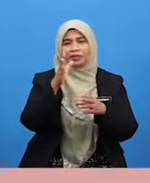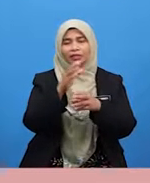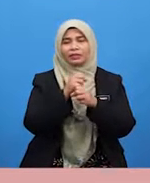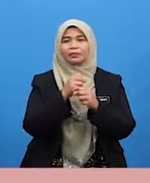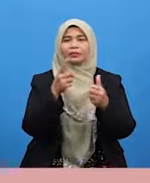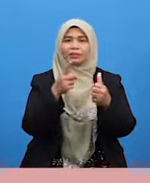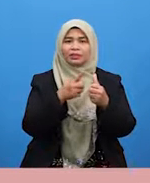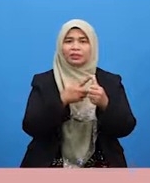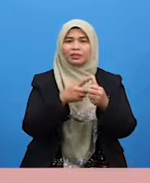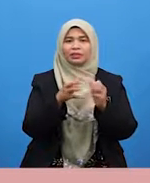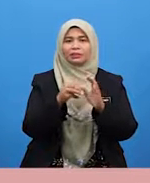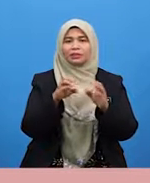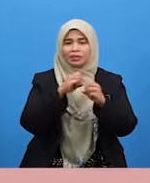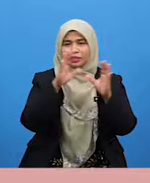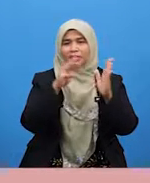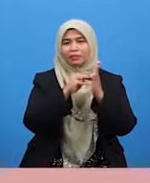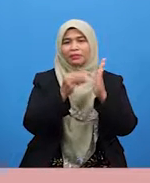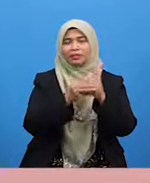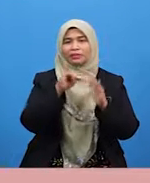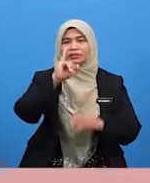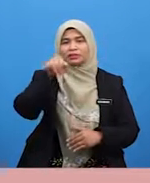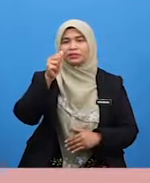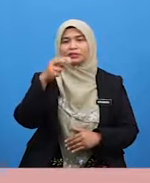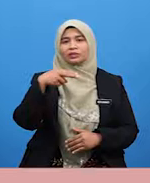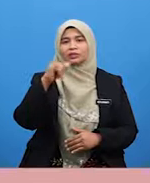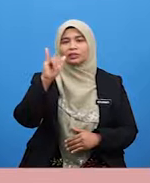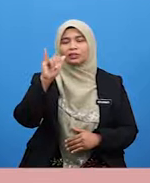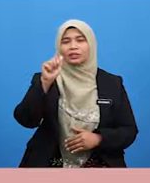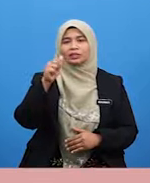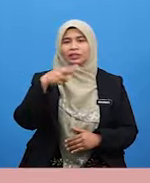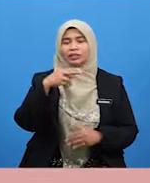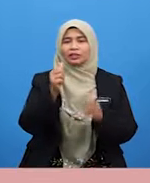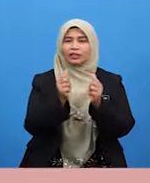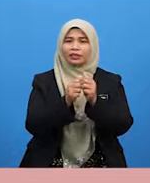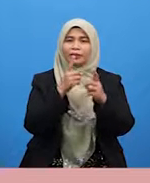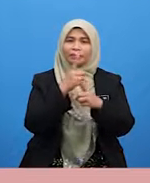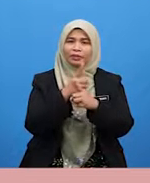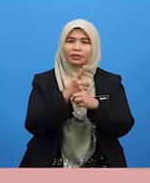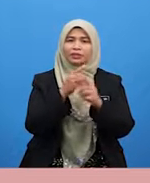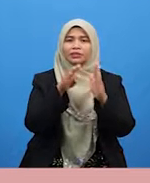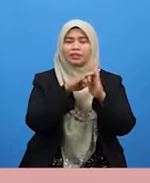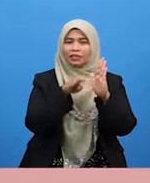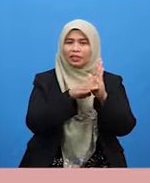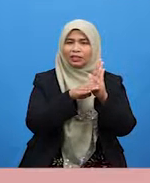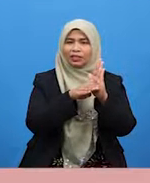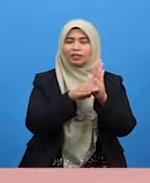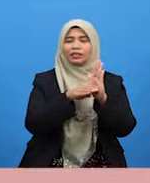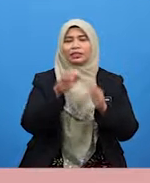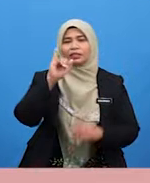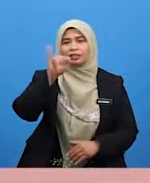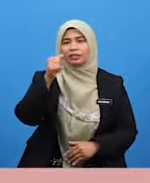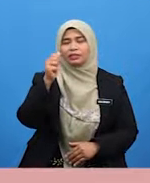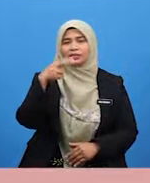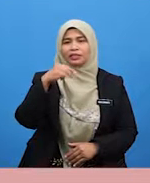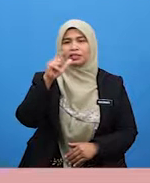pertama menyatakan maksud jahiliyah dengan betul. Kedua, menyenaraikan kejahilan akidah dan